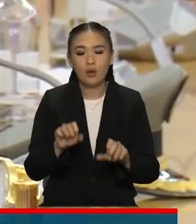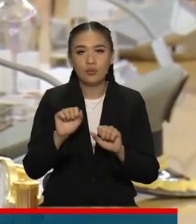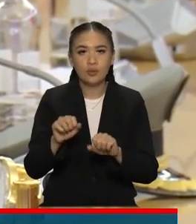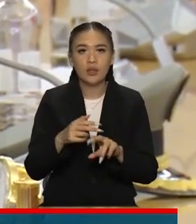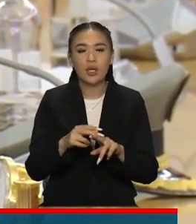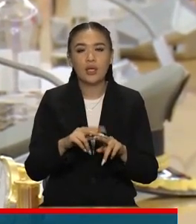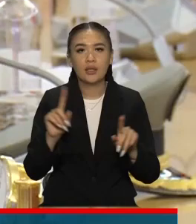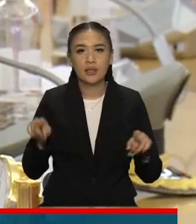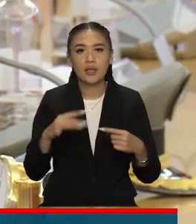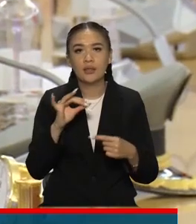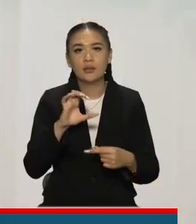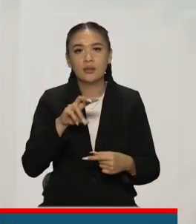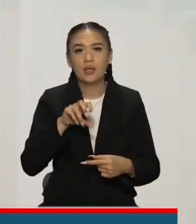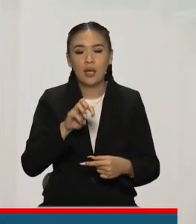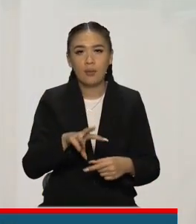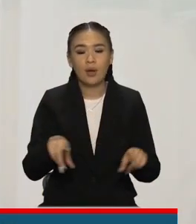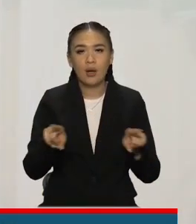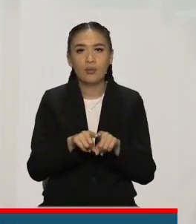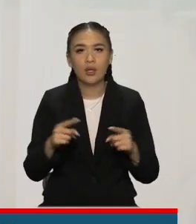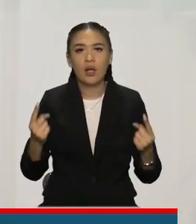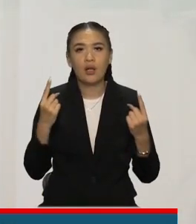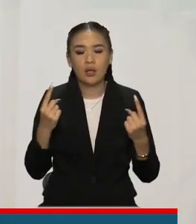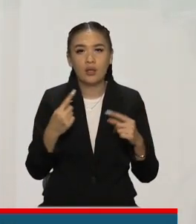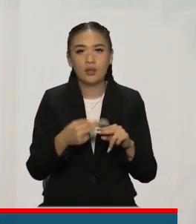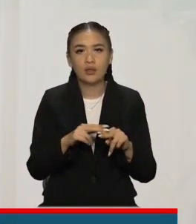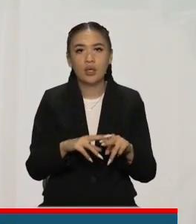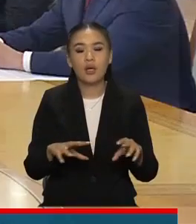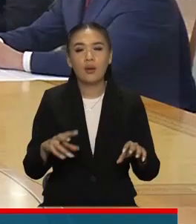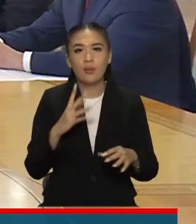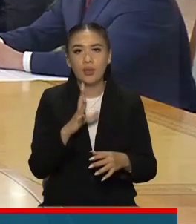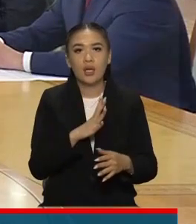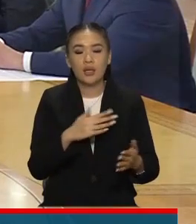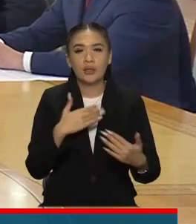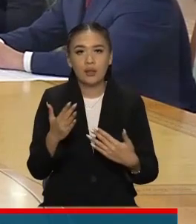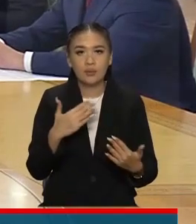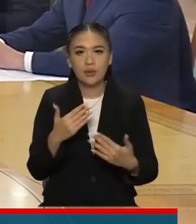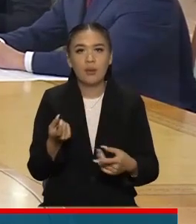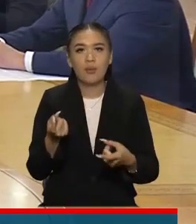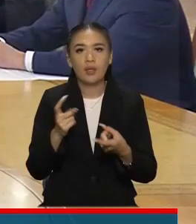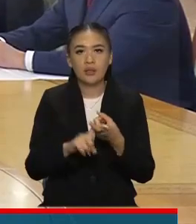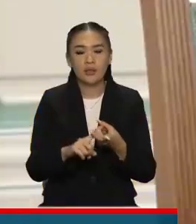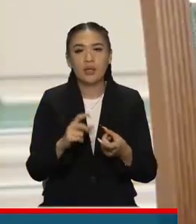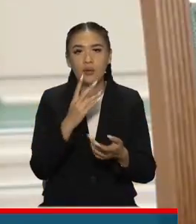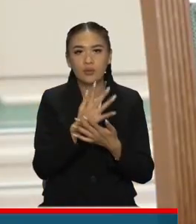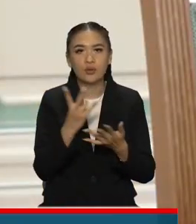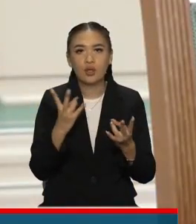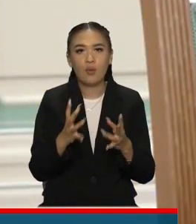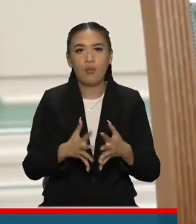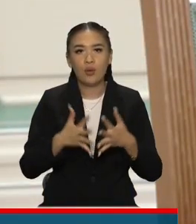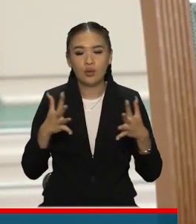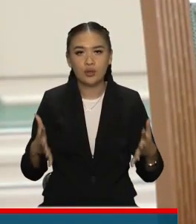пен Ислам ынтымақтастығы секілді ірі халықаралық ұйымдар аясындағы ынтымақтастығымыз бен байланыстарымызды нығайтуға жет.